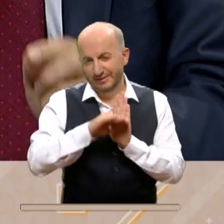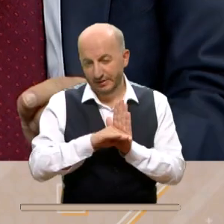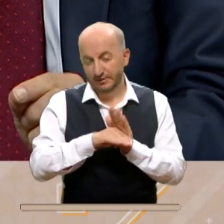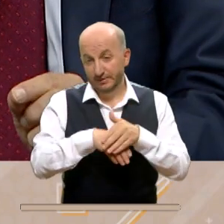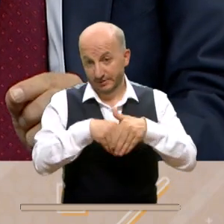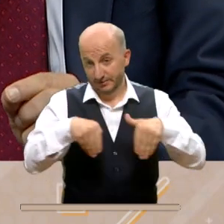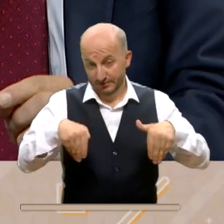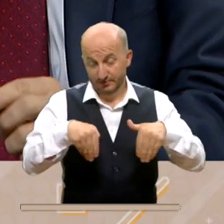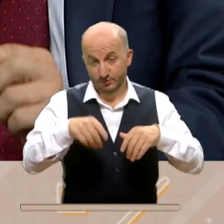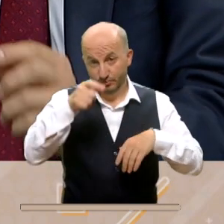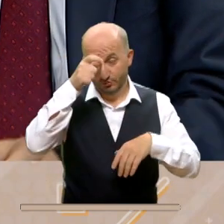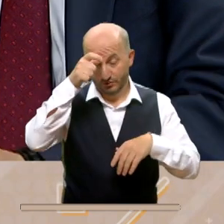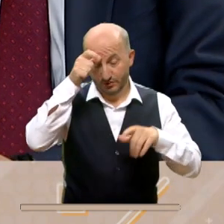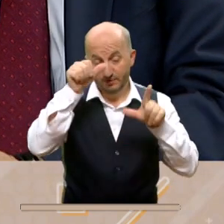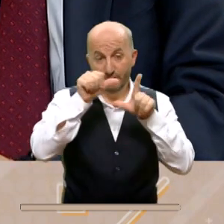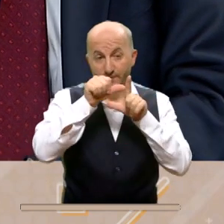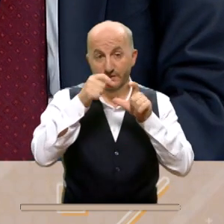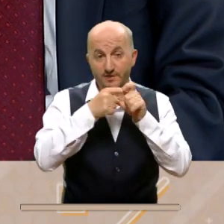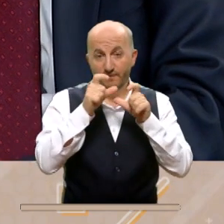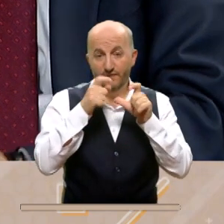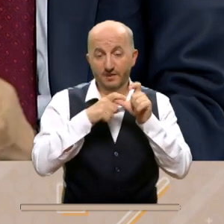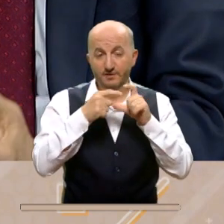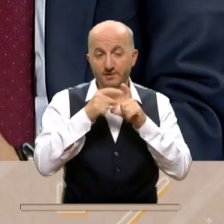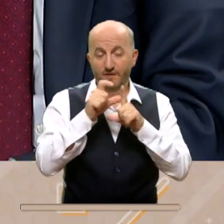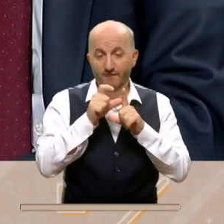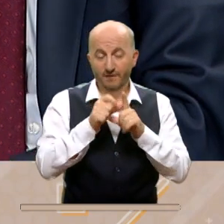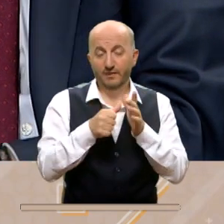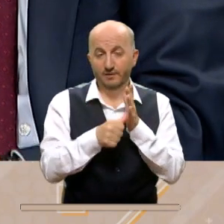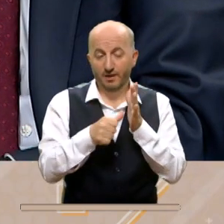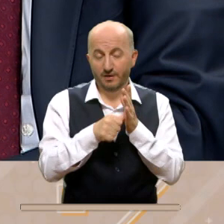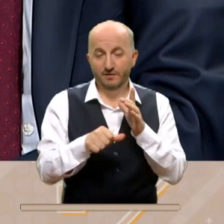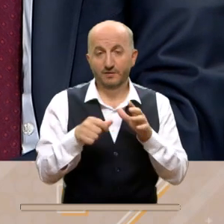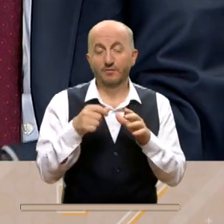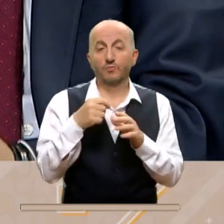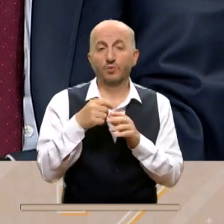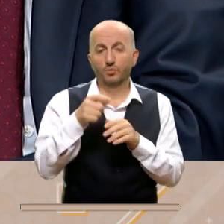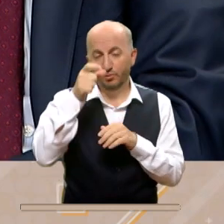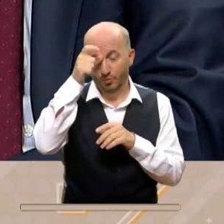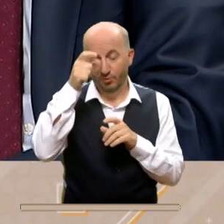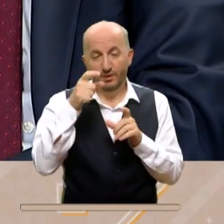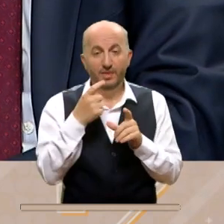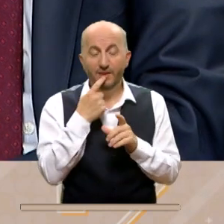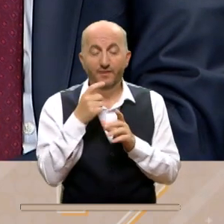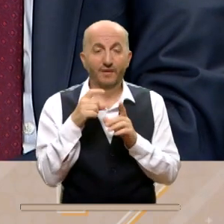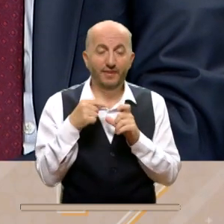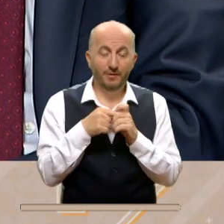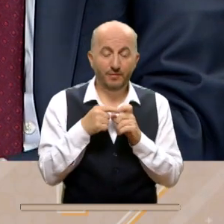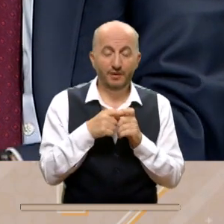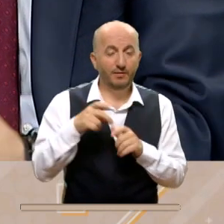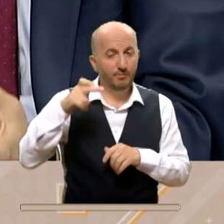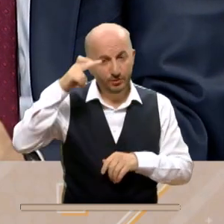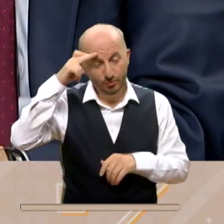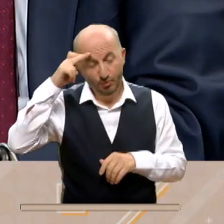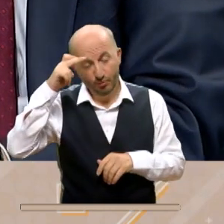diğer felsefe programları içerisinde incelemelerini arz ederim. Tarih programımız, Türk Dil Edebiyatı, psikoloji programlarımız,